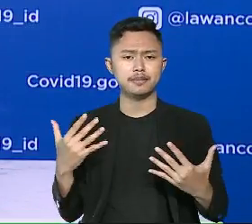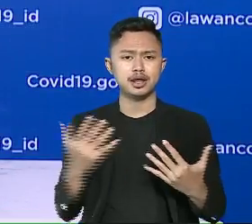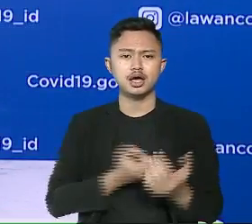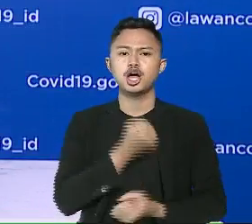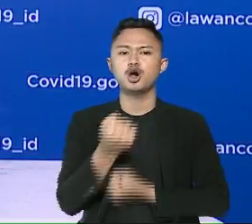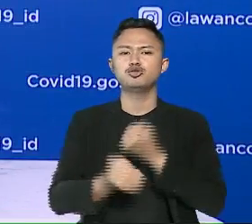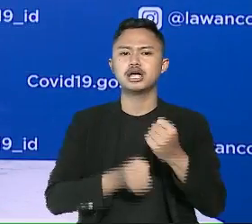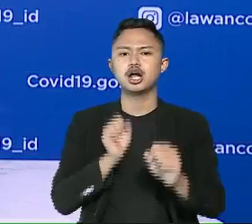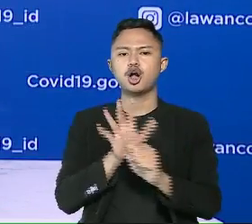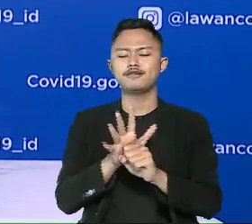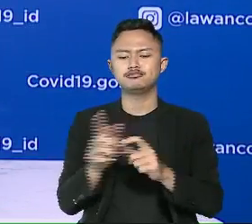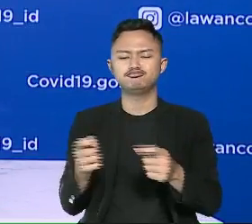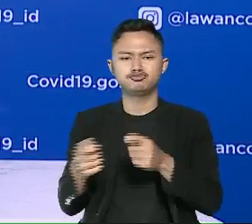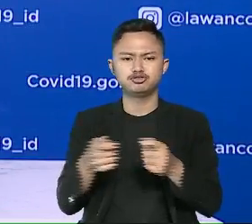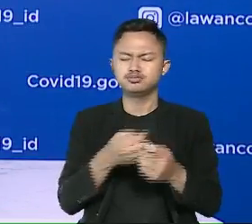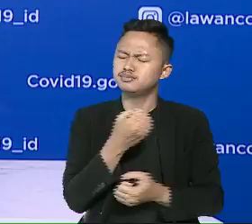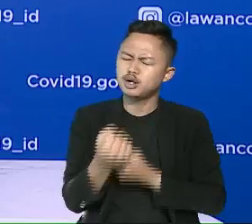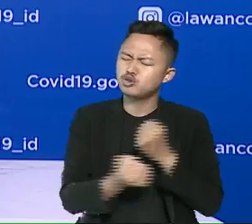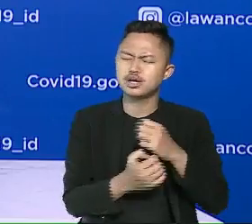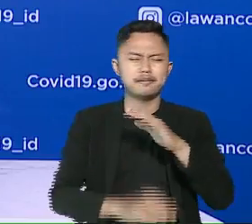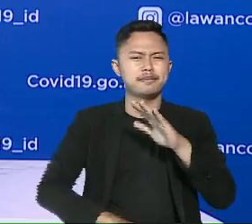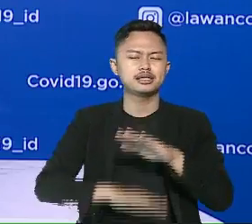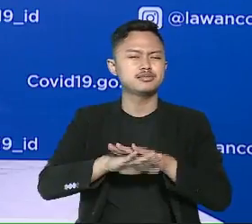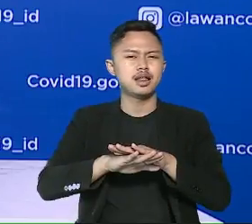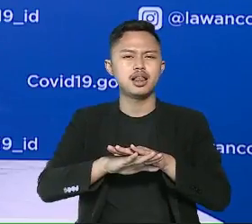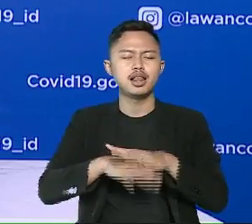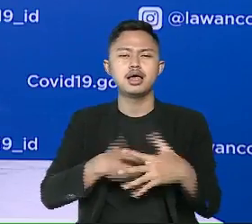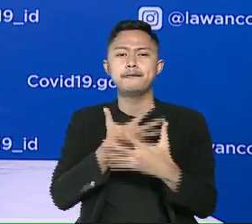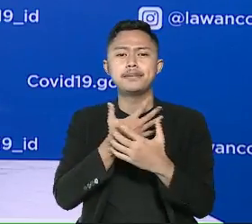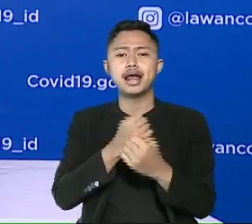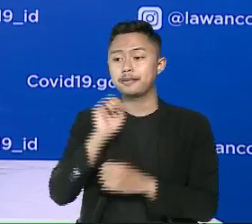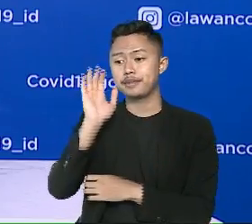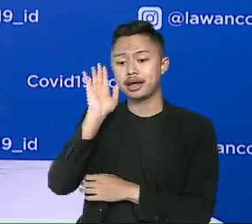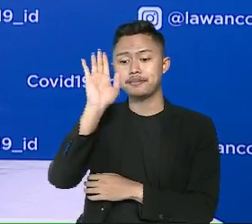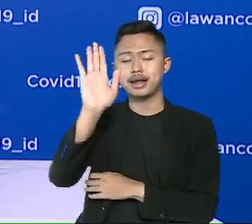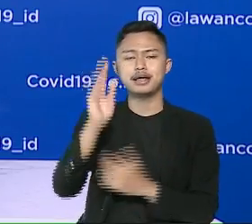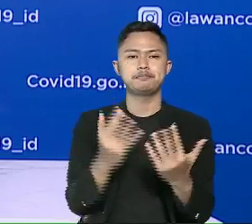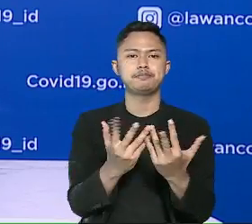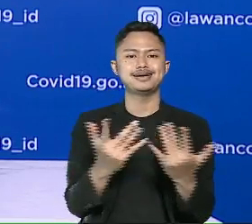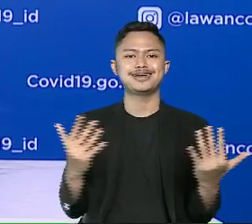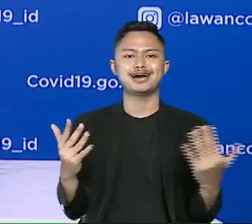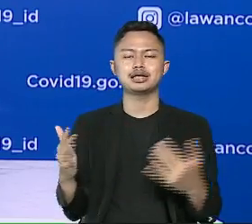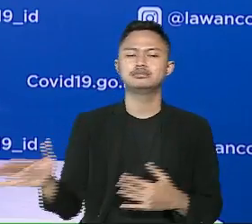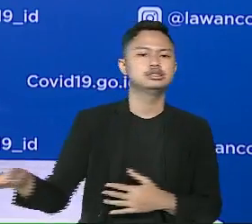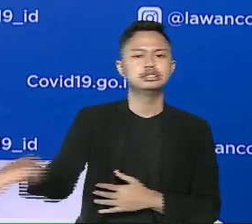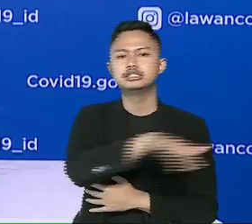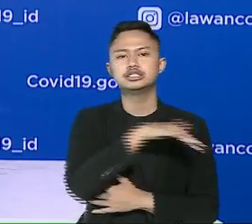upaya pengendalian COVID-19 sebaik-baiknya, sehingga semua elemen masyarakat